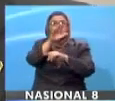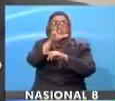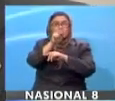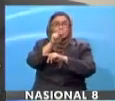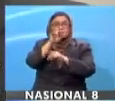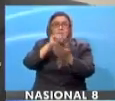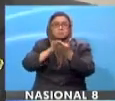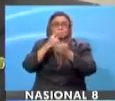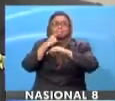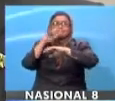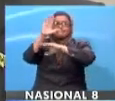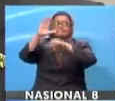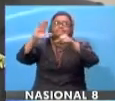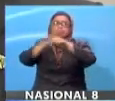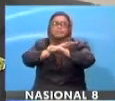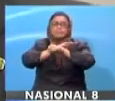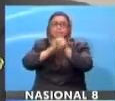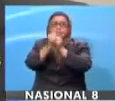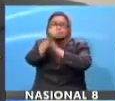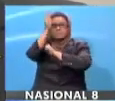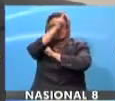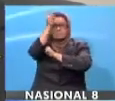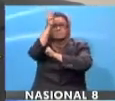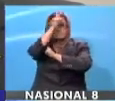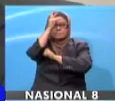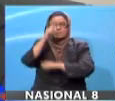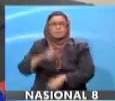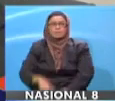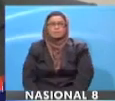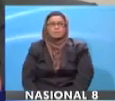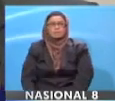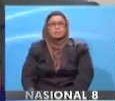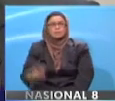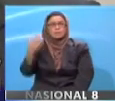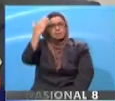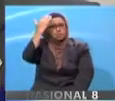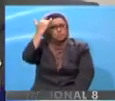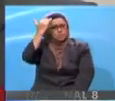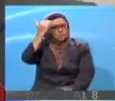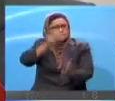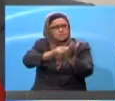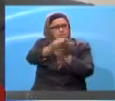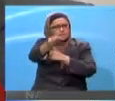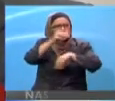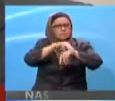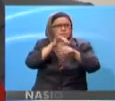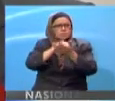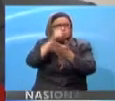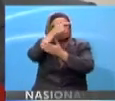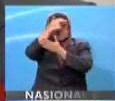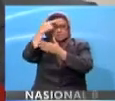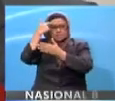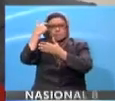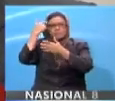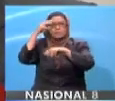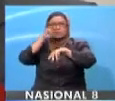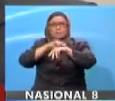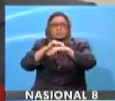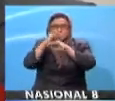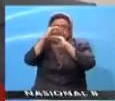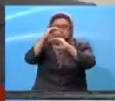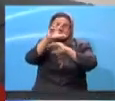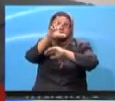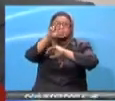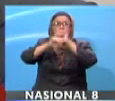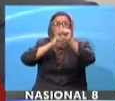kerajaan. The reason we purchased the bond at that time was because of the tenure being 30 years.